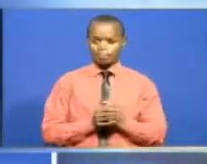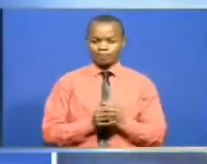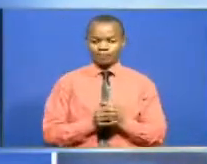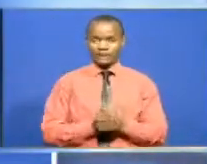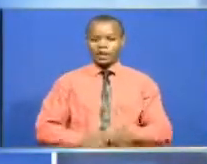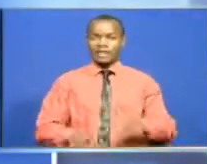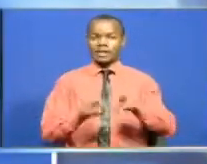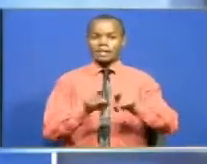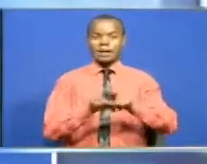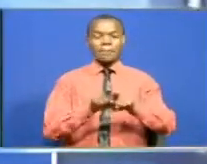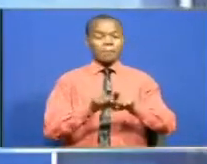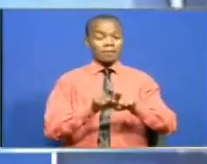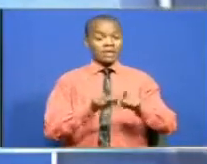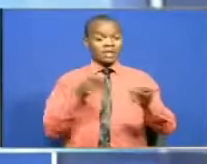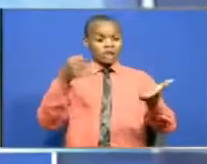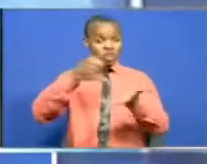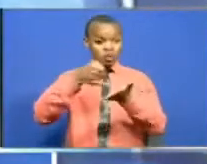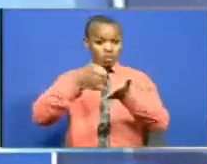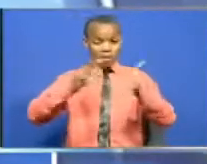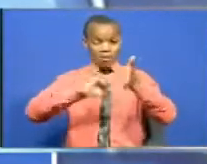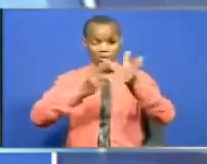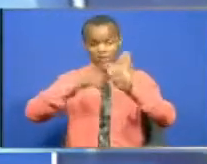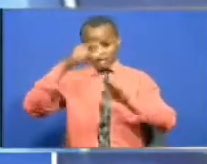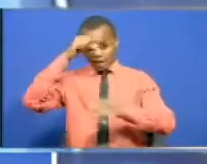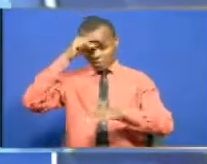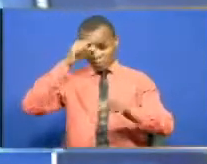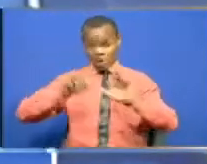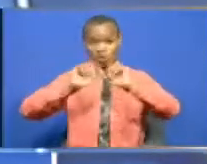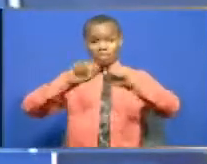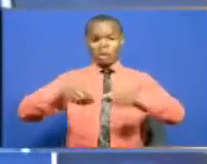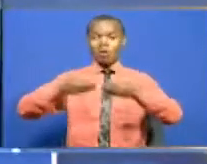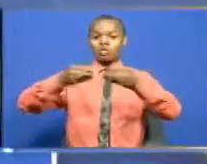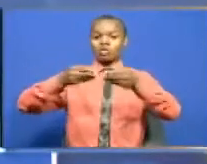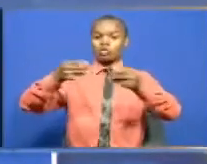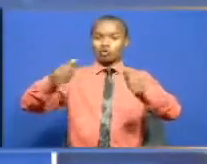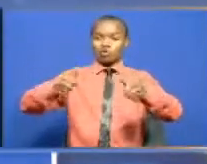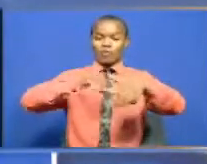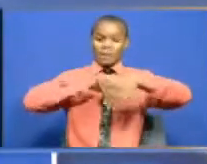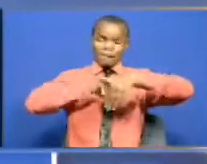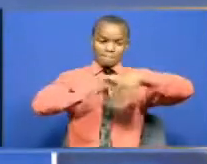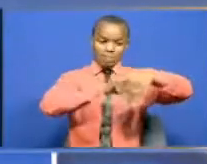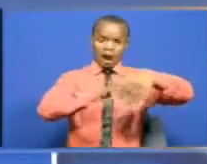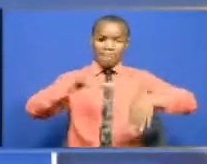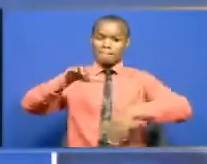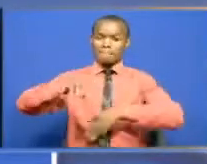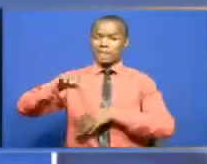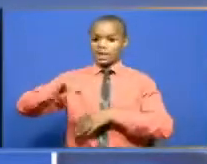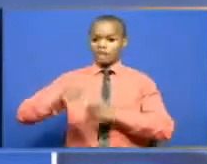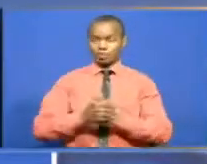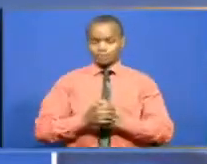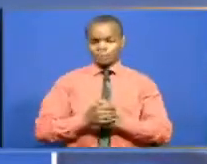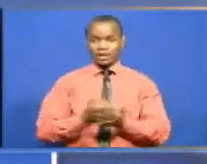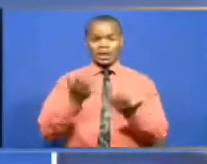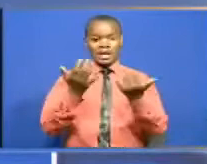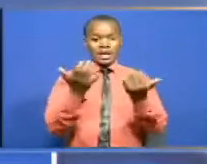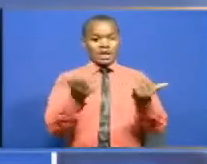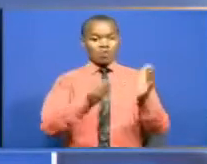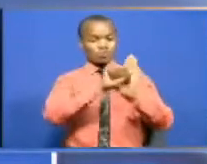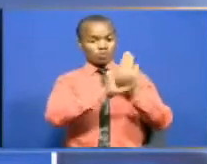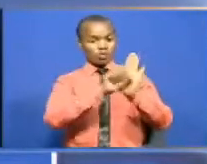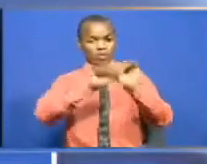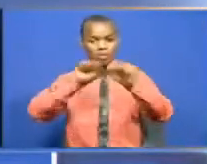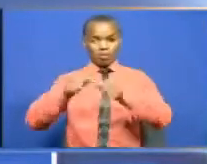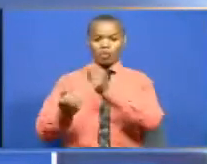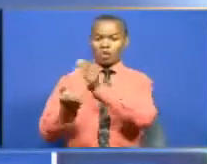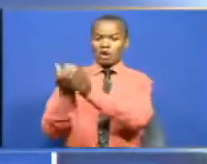mwa juhudi za serikali za kushughulikia tatizo la misongamano ya magari katika jiji kuu. Reli hiyo ya kisasa itazinduliwa rasmi hivi